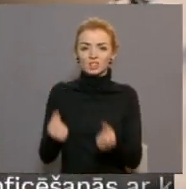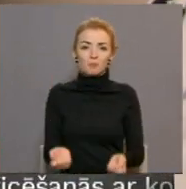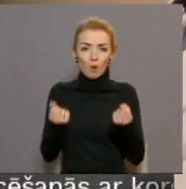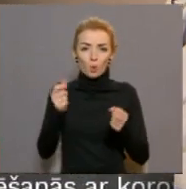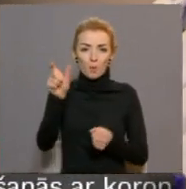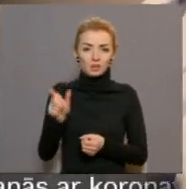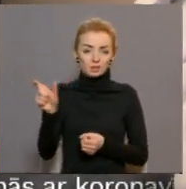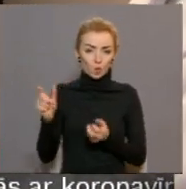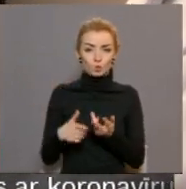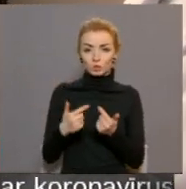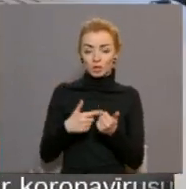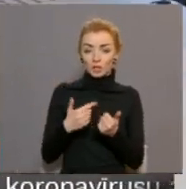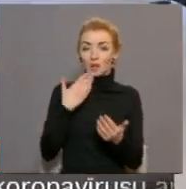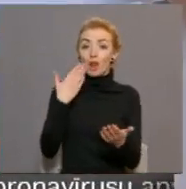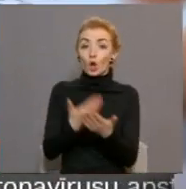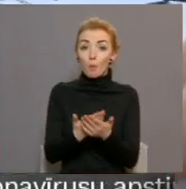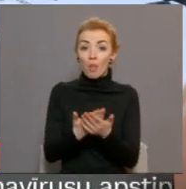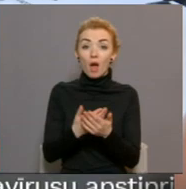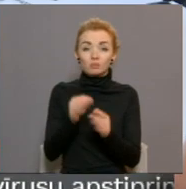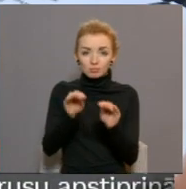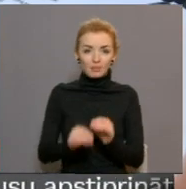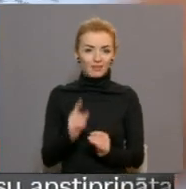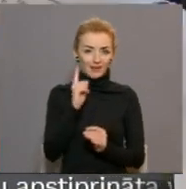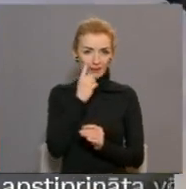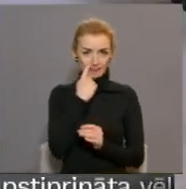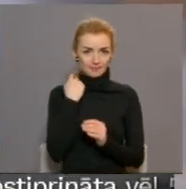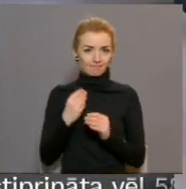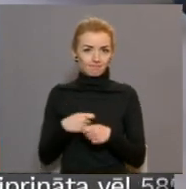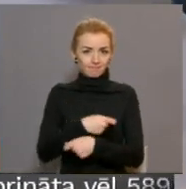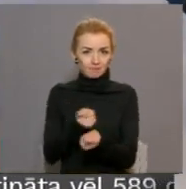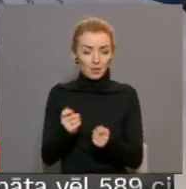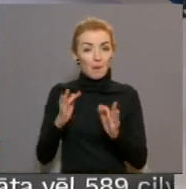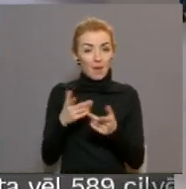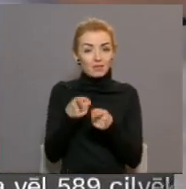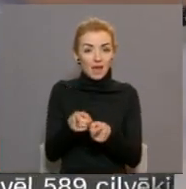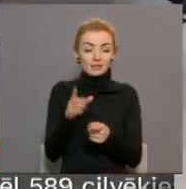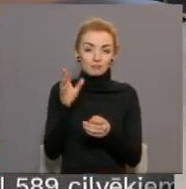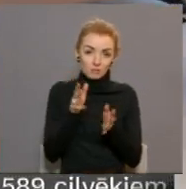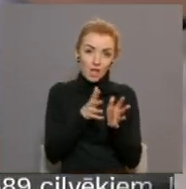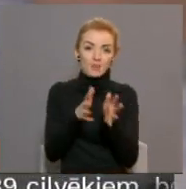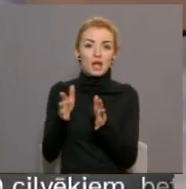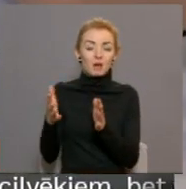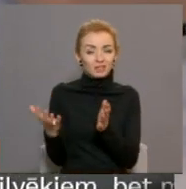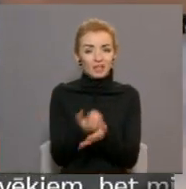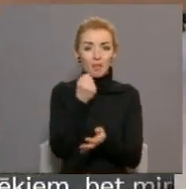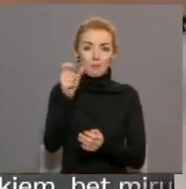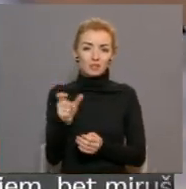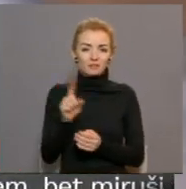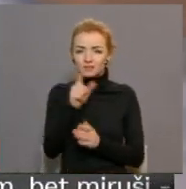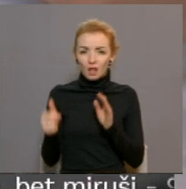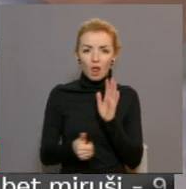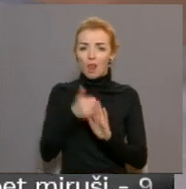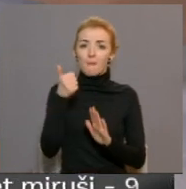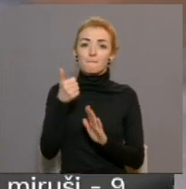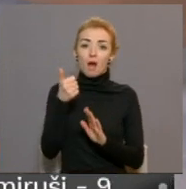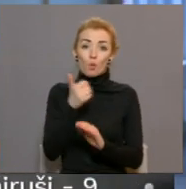skaits. Rekomendācijas izdodas tikai tagad, taču to, ka tas ietekmējis pacientu iespēju saņemt vislabāko iespējamo ārstēšanu,